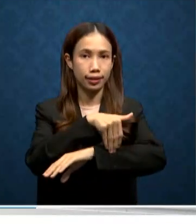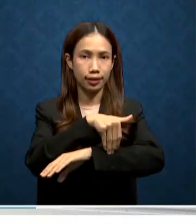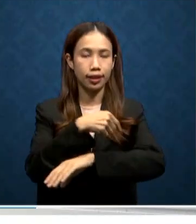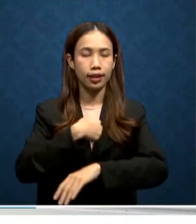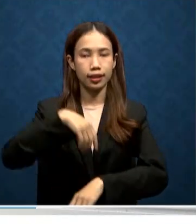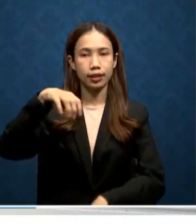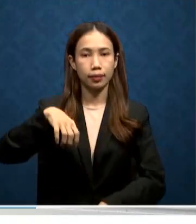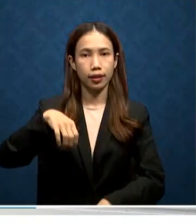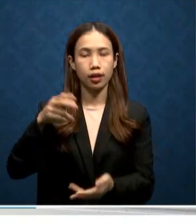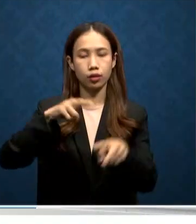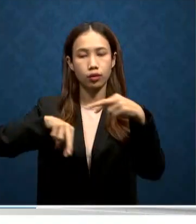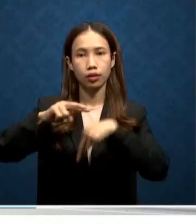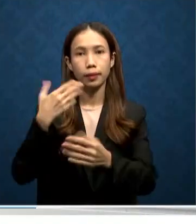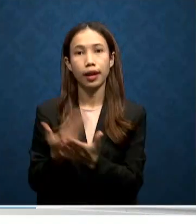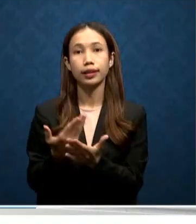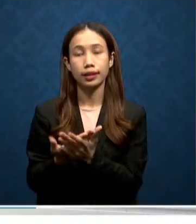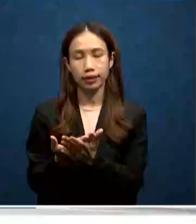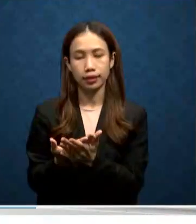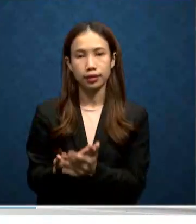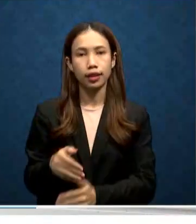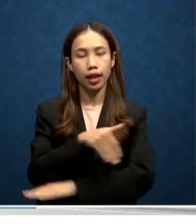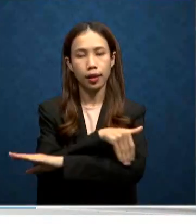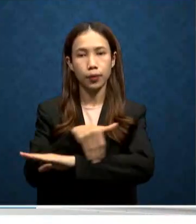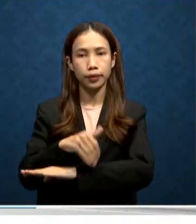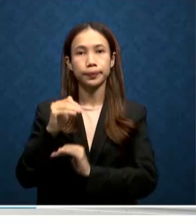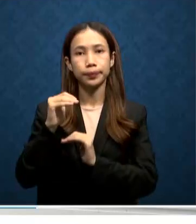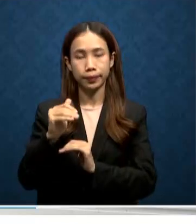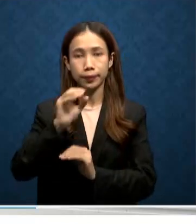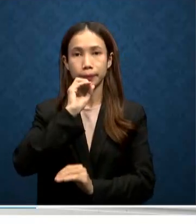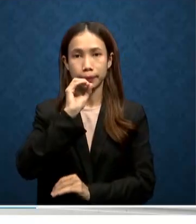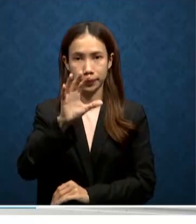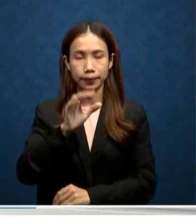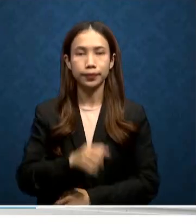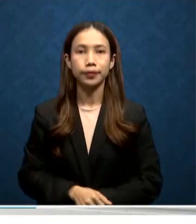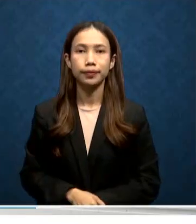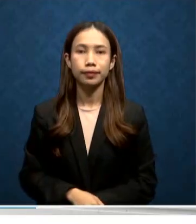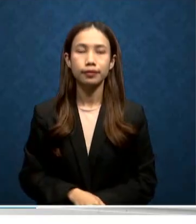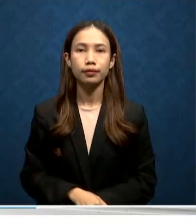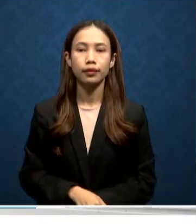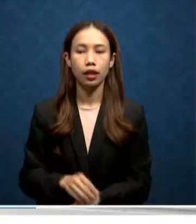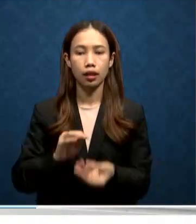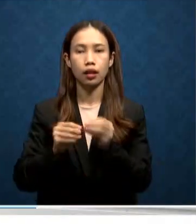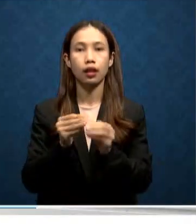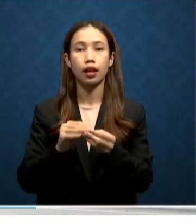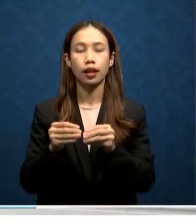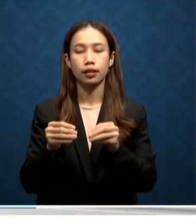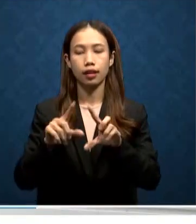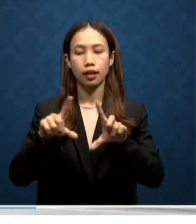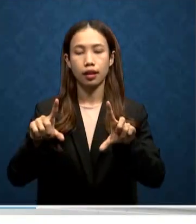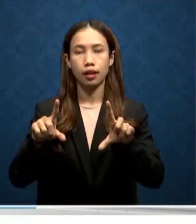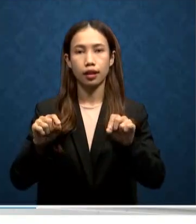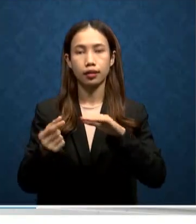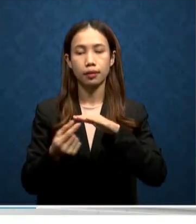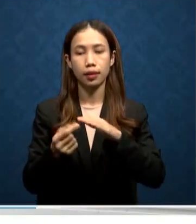ตรวจเงินแผ่นดินหรือว่าทางบัญชีเนี่ยให้กำหนดไว้นะครับจริงๆหมายเลขทะเบียนหรือว่ายอดเงินเหล่า